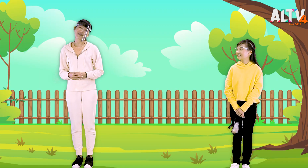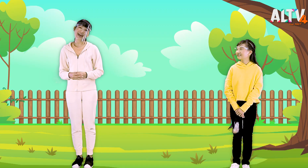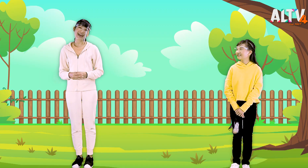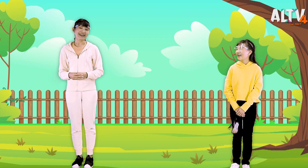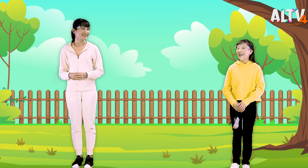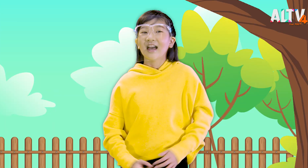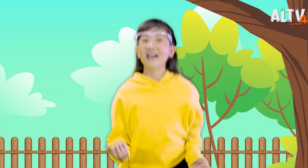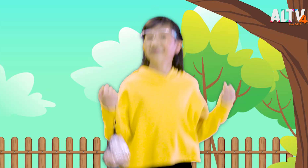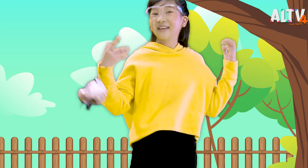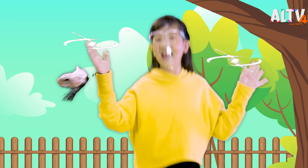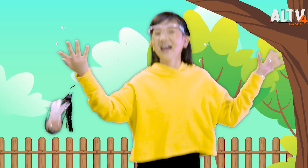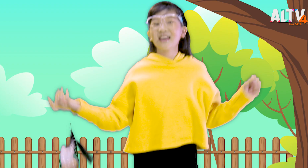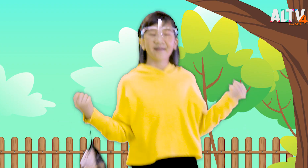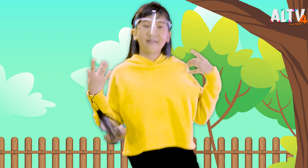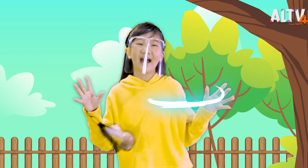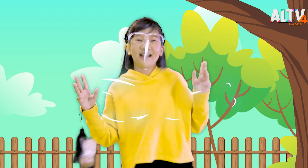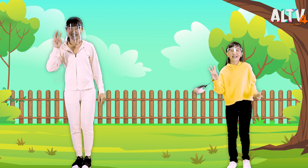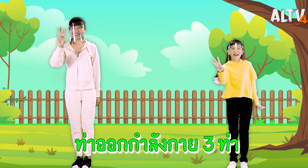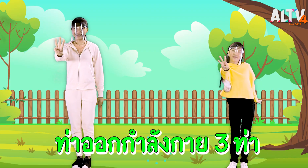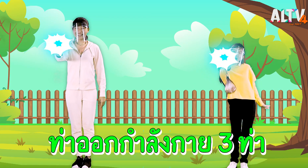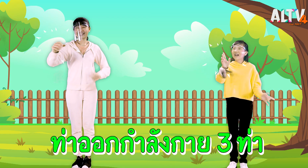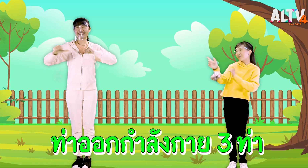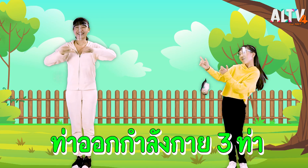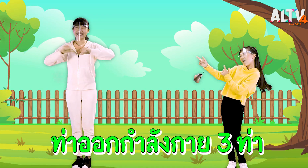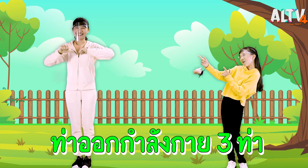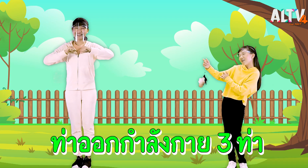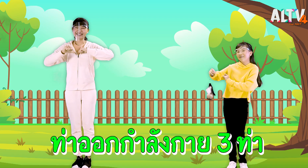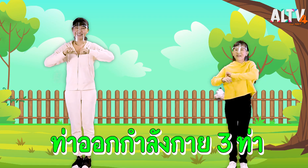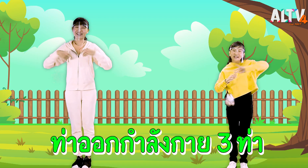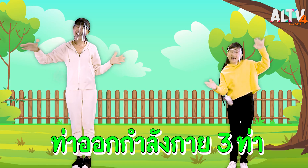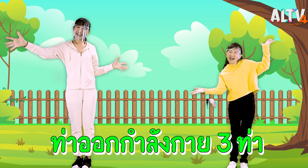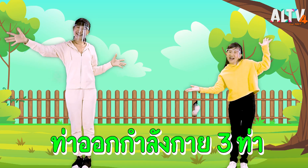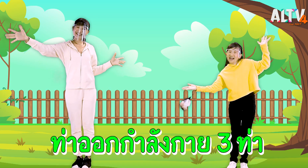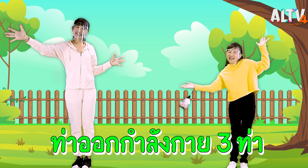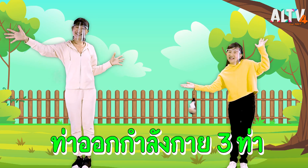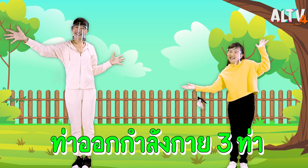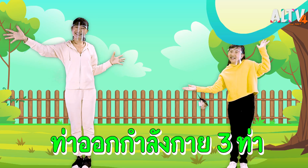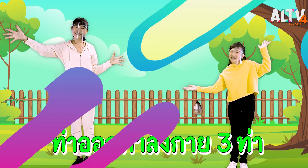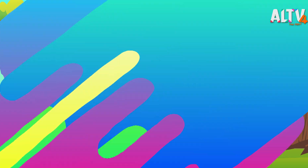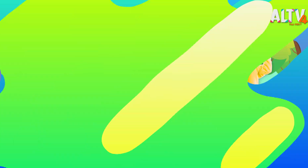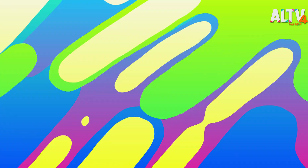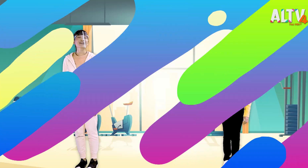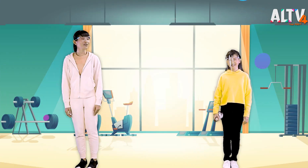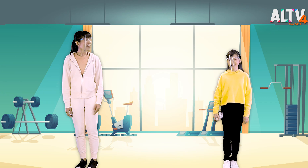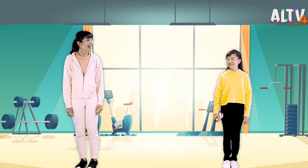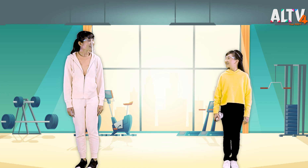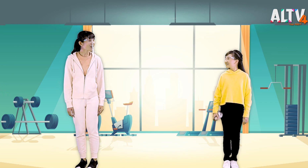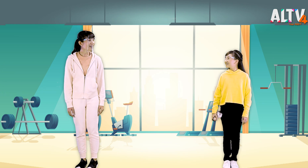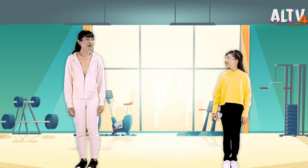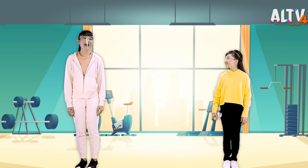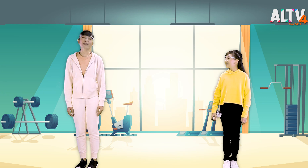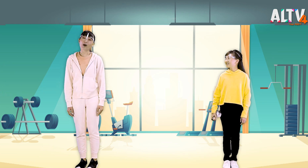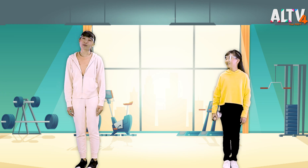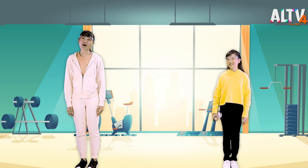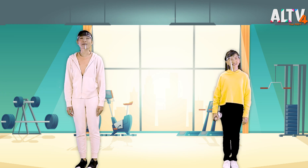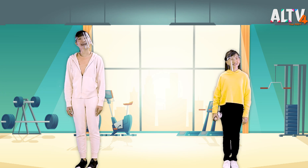อคะน้องเฟย ์ขยับท่านขยับขาสามท่ากับครูฝนไปกันเลย น้องเฟย์และน้องๆท